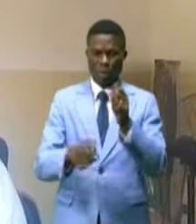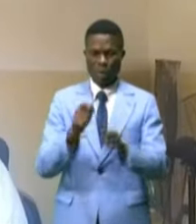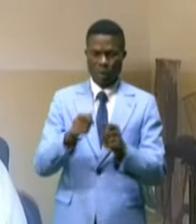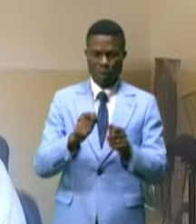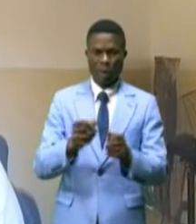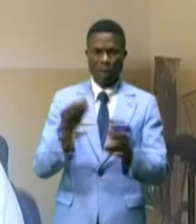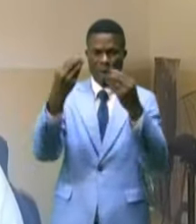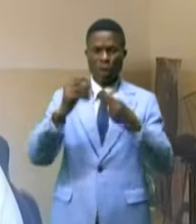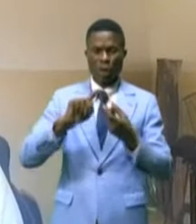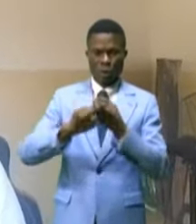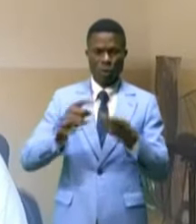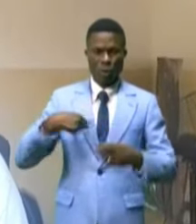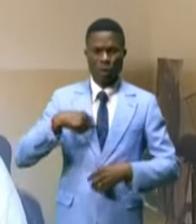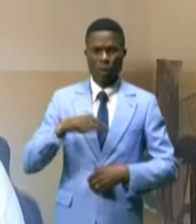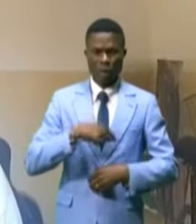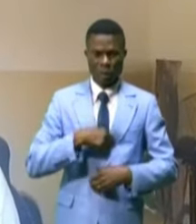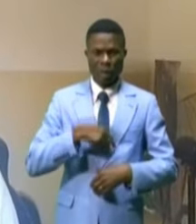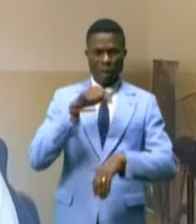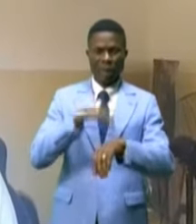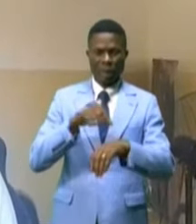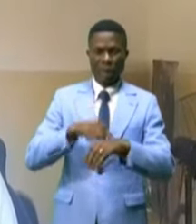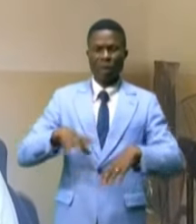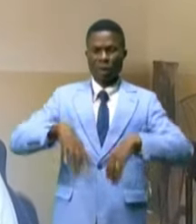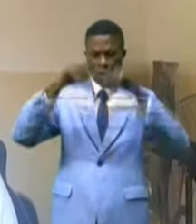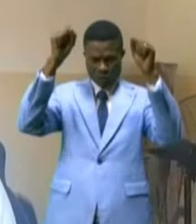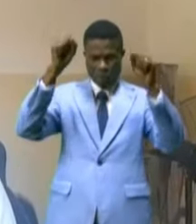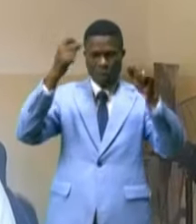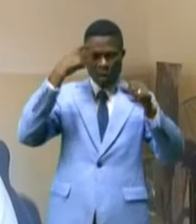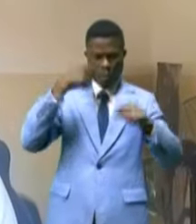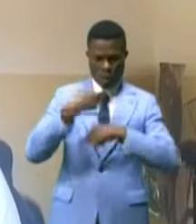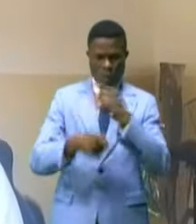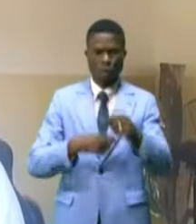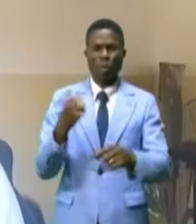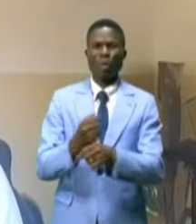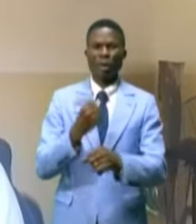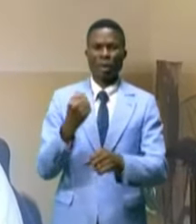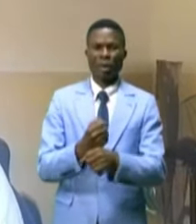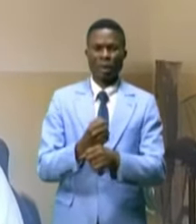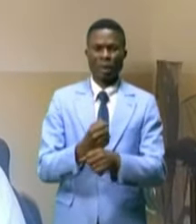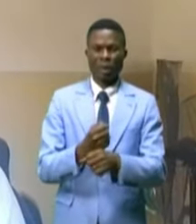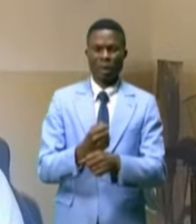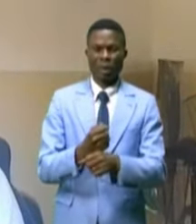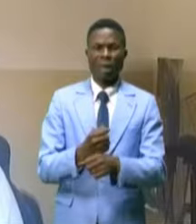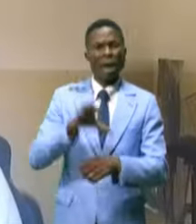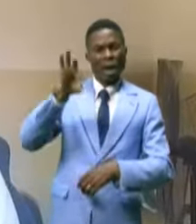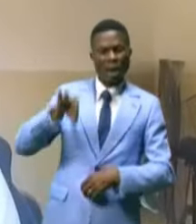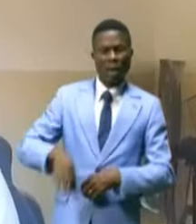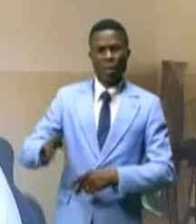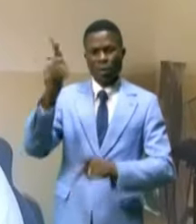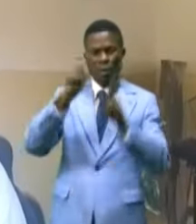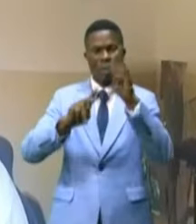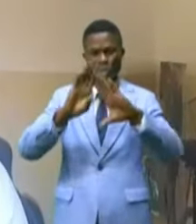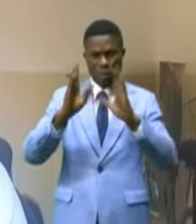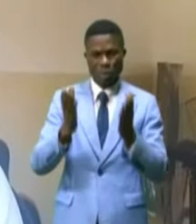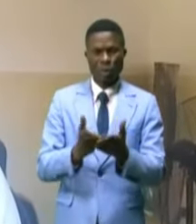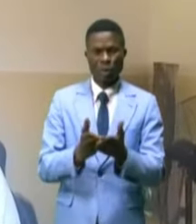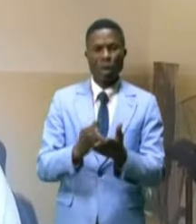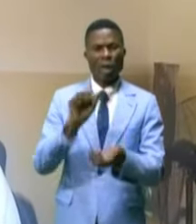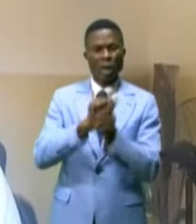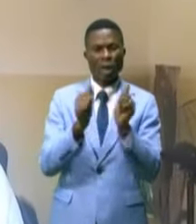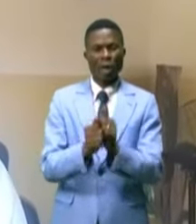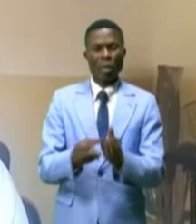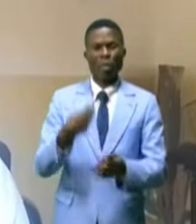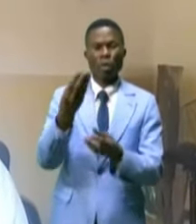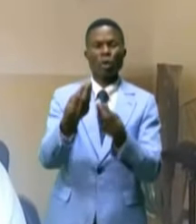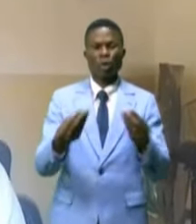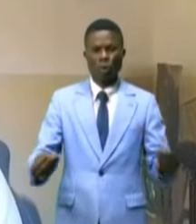et aujourd'hui ce mandat est validé pour travailler à ce que leurs intérêts, à ce que leurs problèmes soient